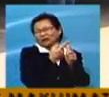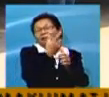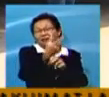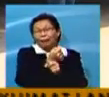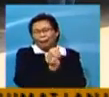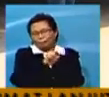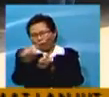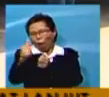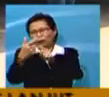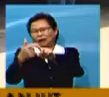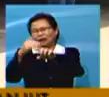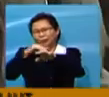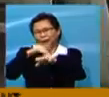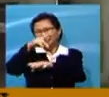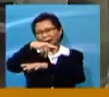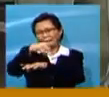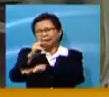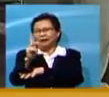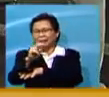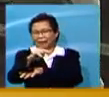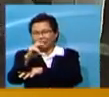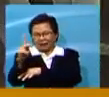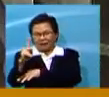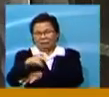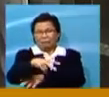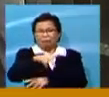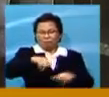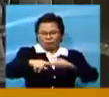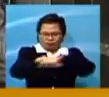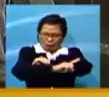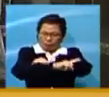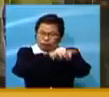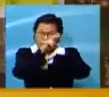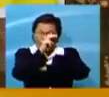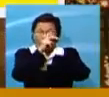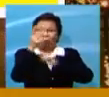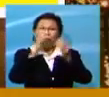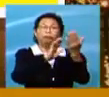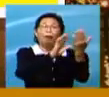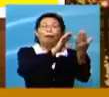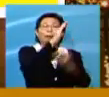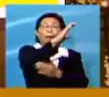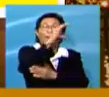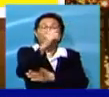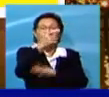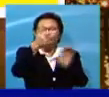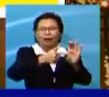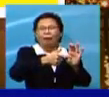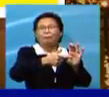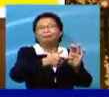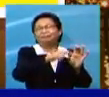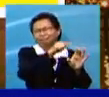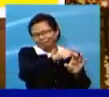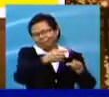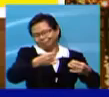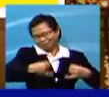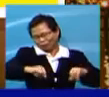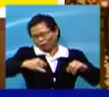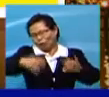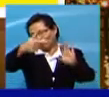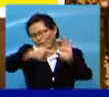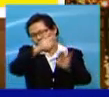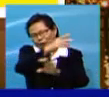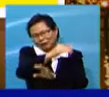daripada KPDNKK. Tindakan tegas akan diambil terhadap syarikat minyak dan pengusaha stesen minyak yang menjual petrol